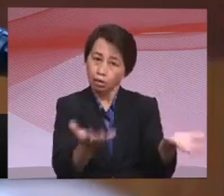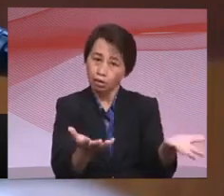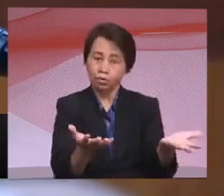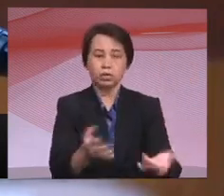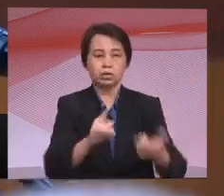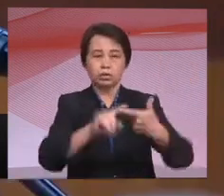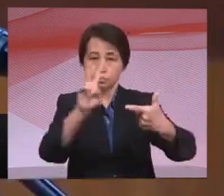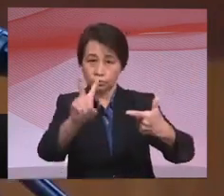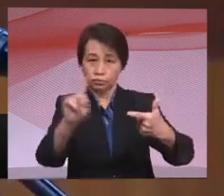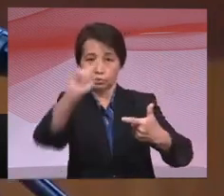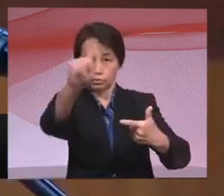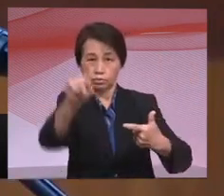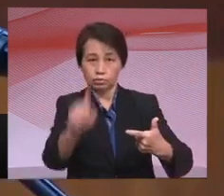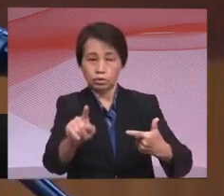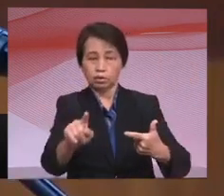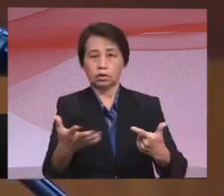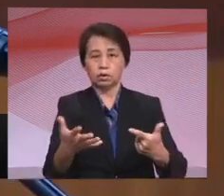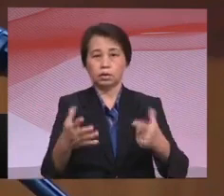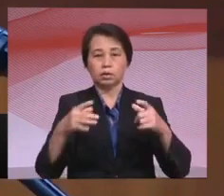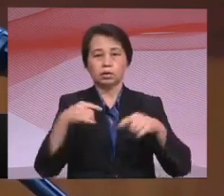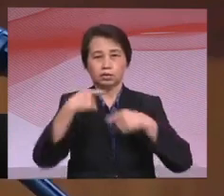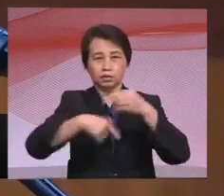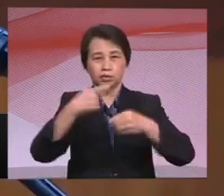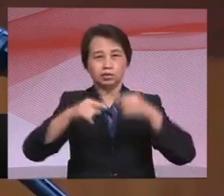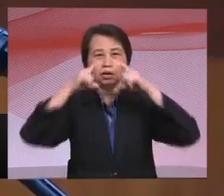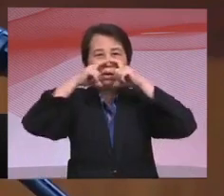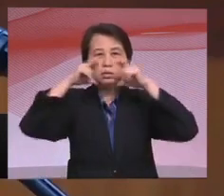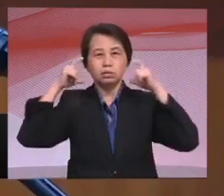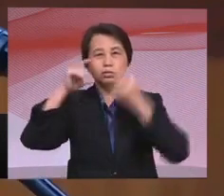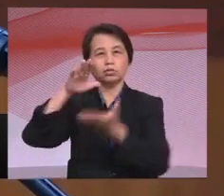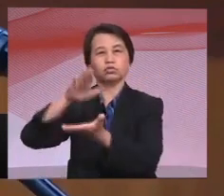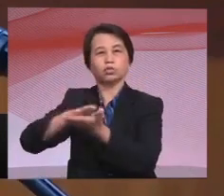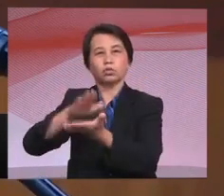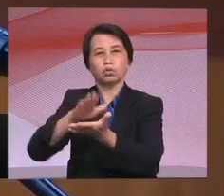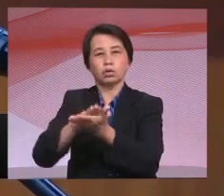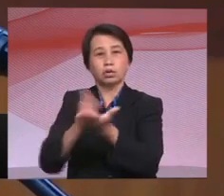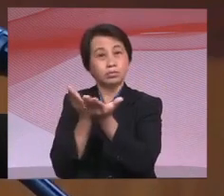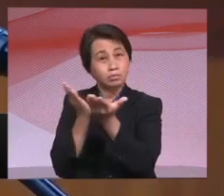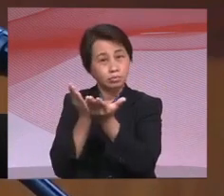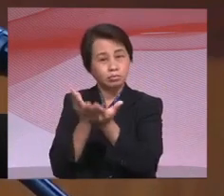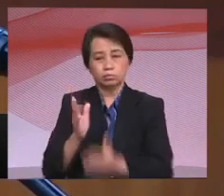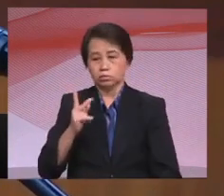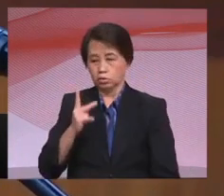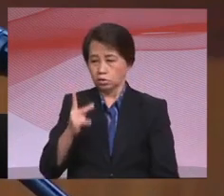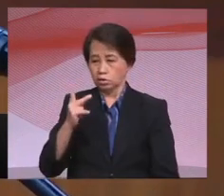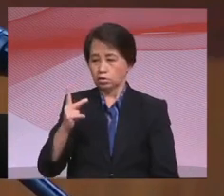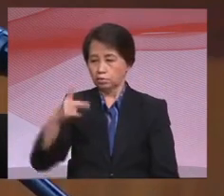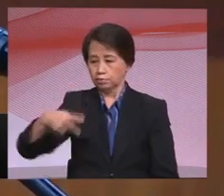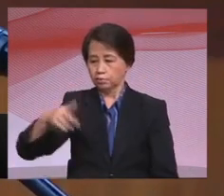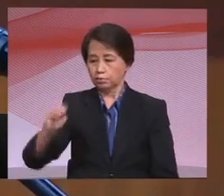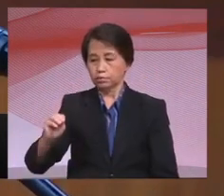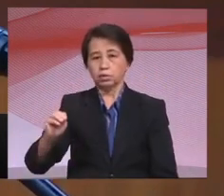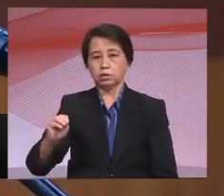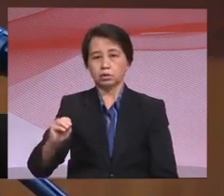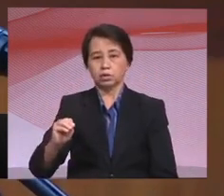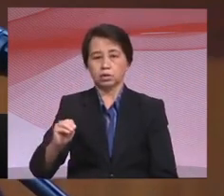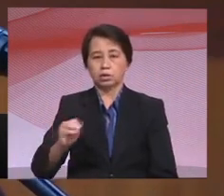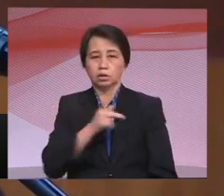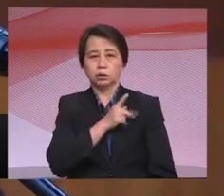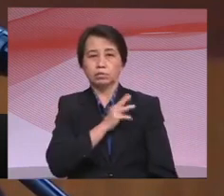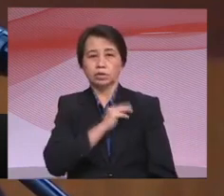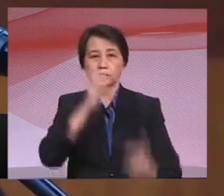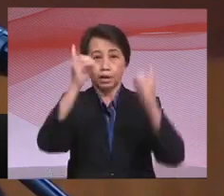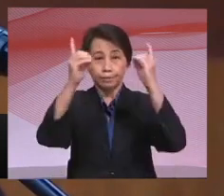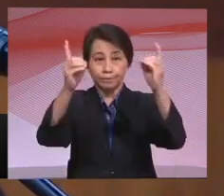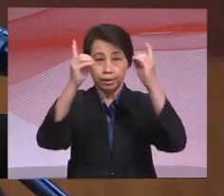mengenai apa ni, face mask di sekolah, Kementerian Pendidikan ada bercakap, Menteri Pendidikan pada